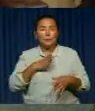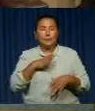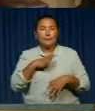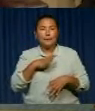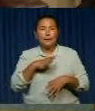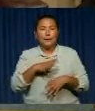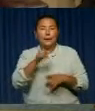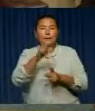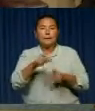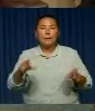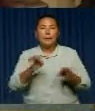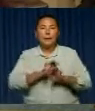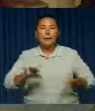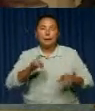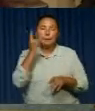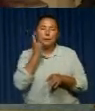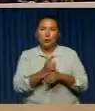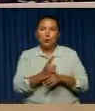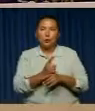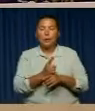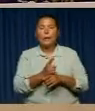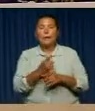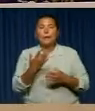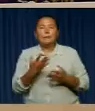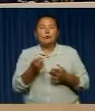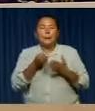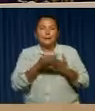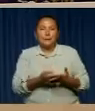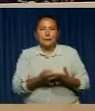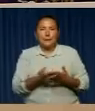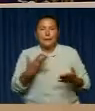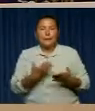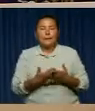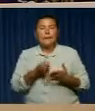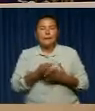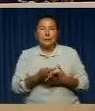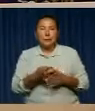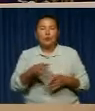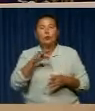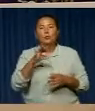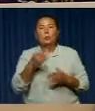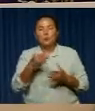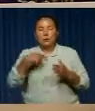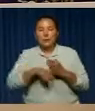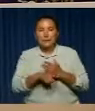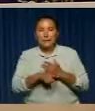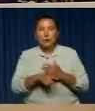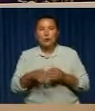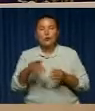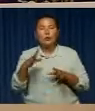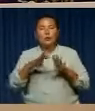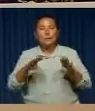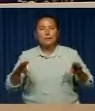жатқан азаматтарға айтқым келеді, міндетті түрде екпетімен жатуымыз керек. Екпетіге жатқызып, кеуде жағымызға жастық қойып,